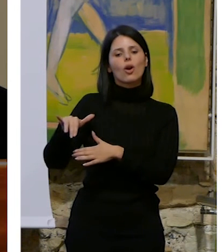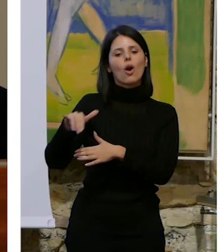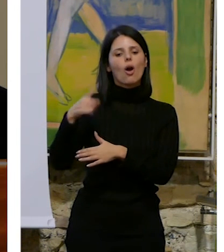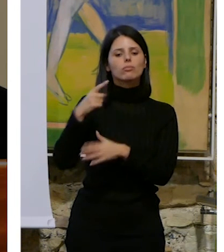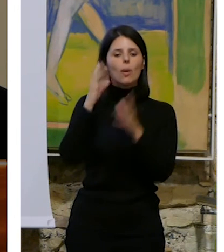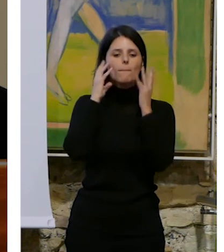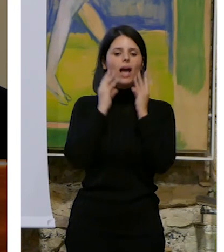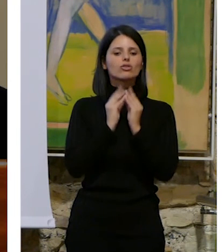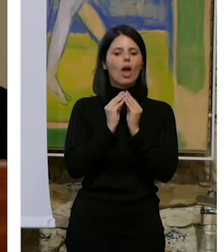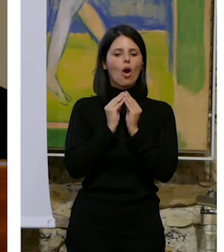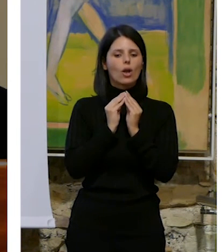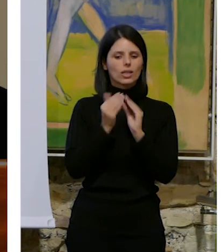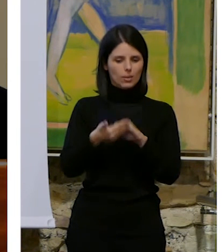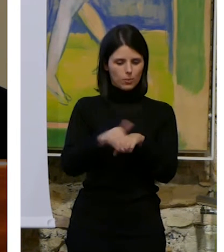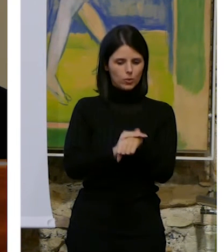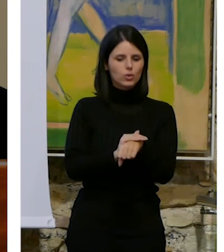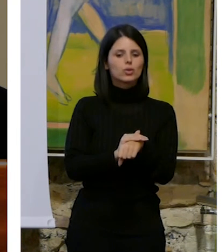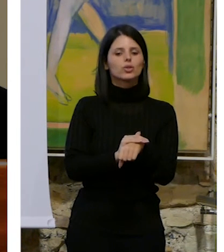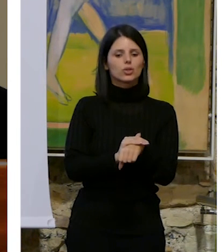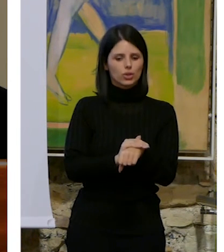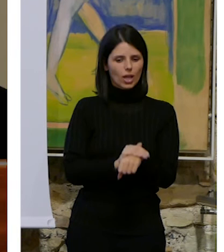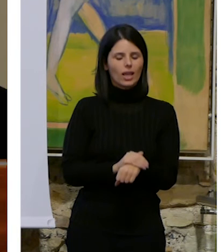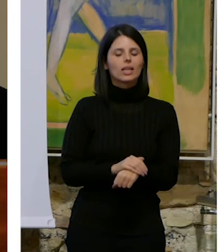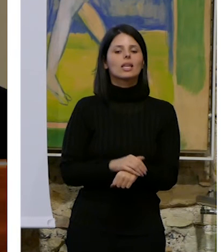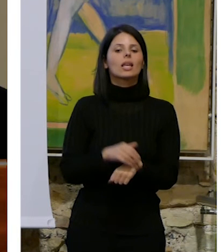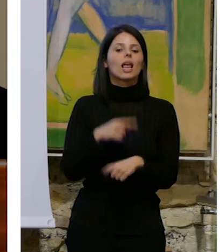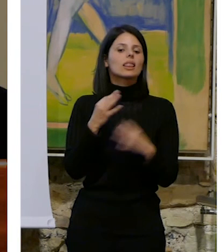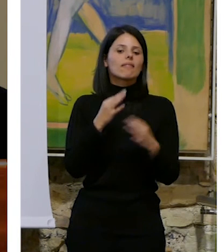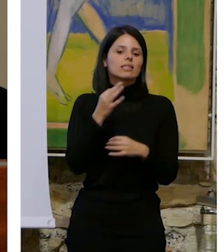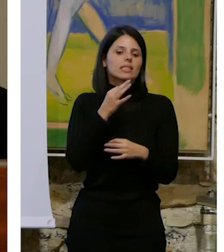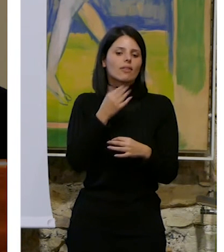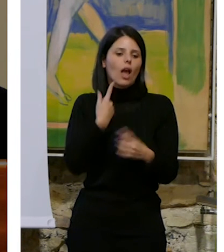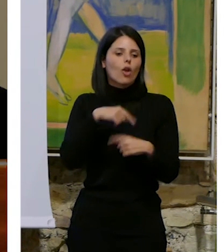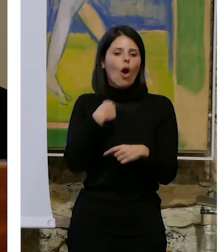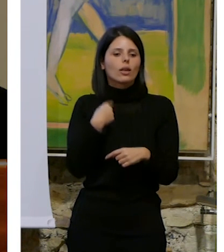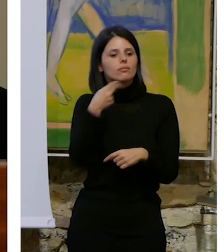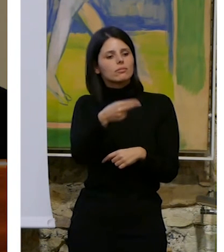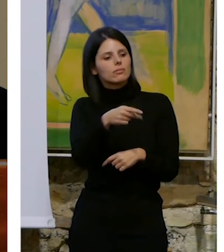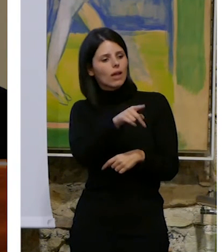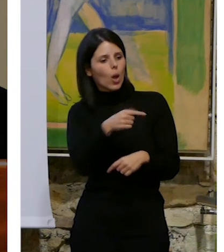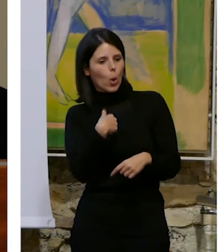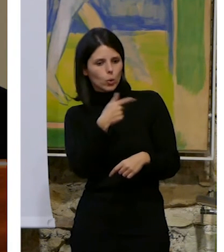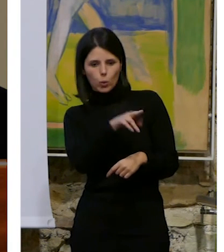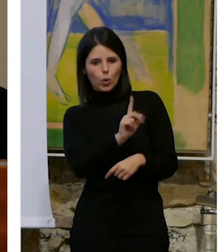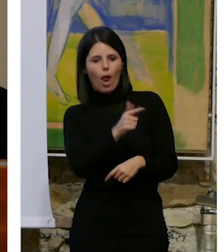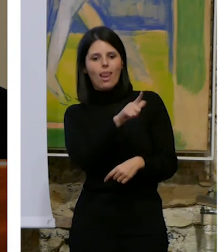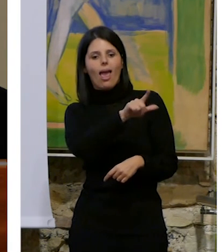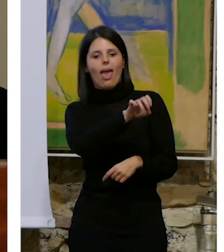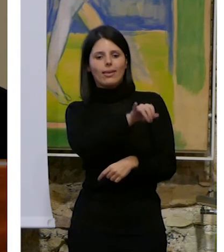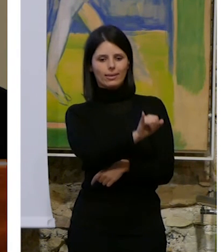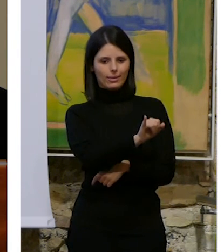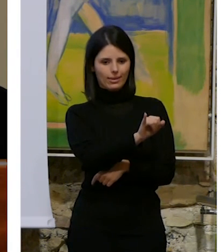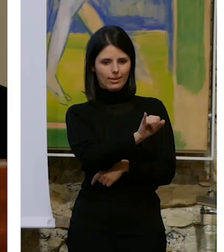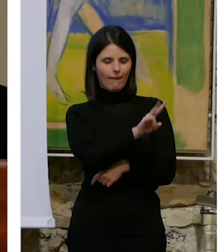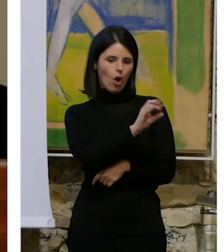Mascellone. Quindi se il Mascellone dava del voi, noi ci siamo rimessi a dare del lei, che mi sembra un po' più simpatico.